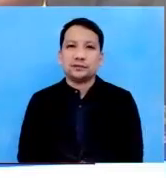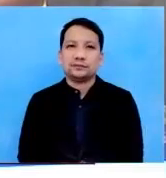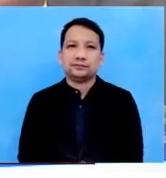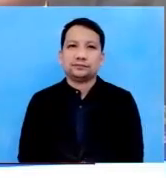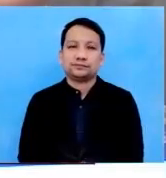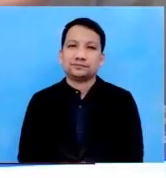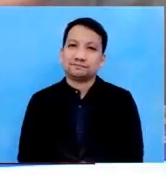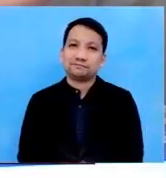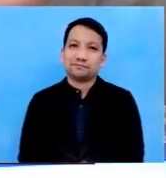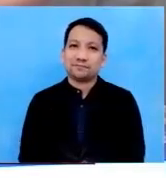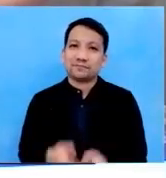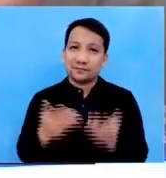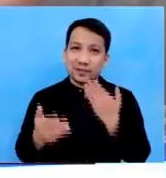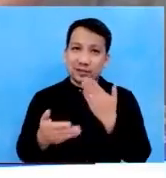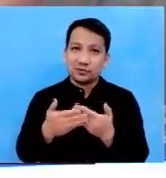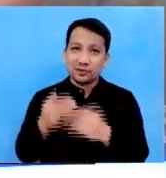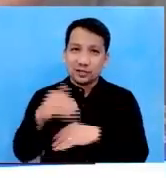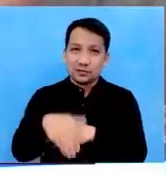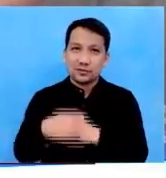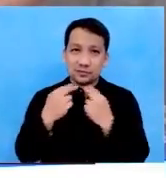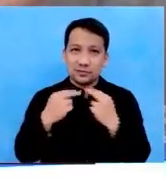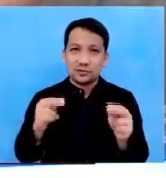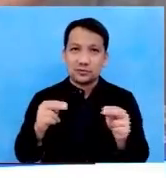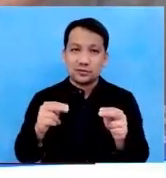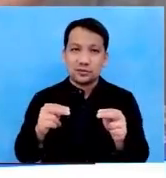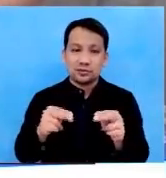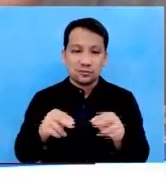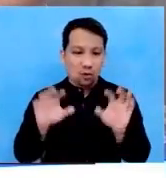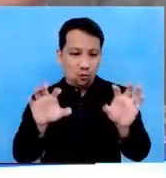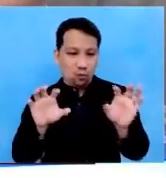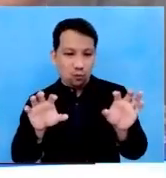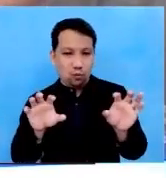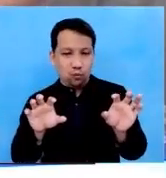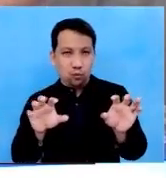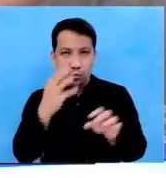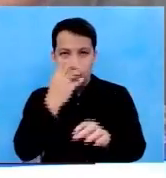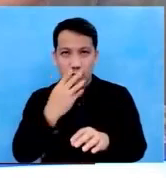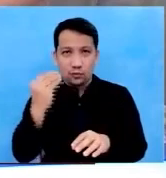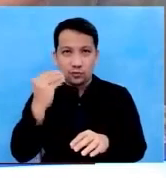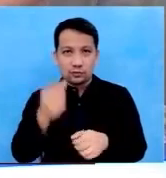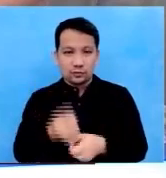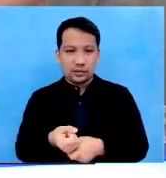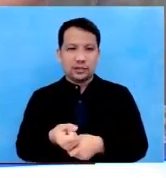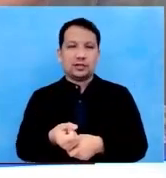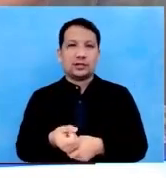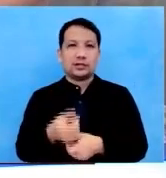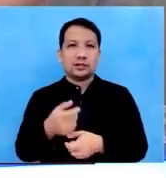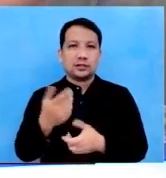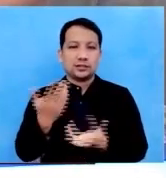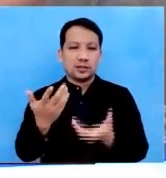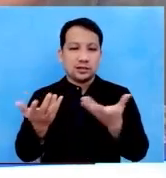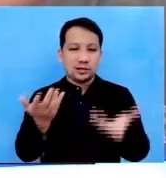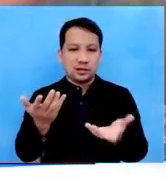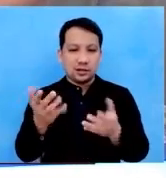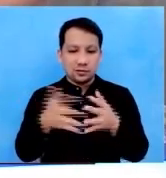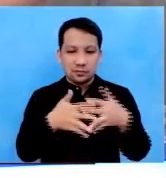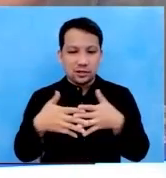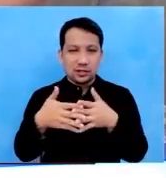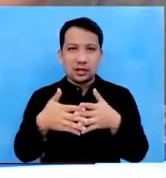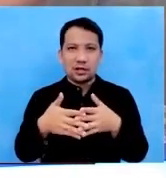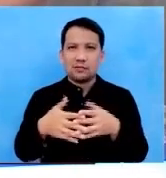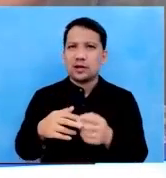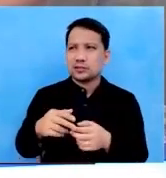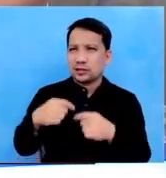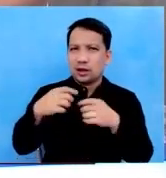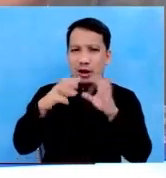At sa ating pabaong pampagood night, pumarada mga multo, halimaw at mangkukulam sa Amerika. Nakakatakyut naman ang mga alagang hayop na tampok sa isang